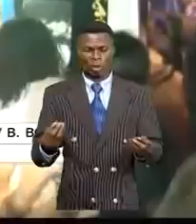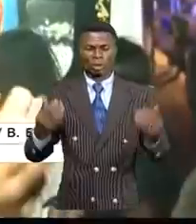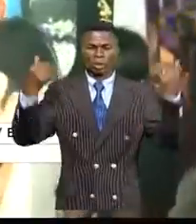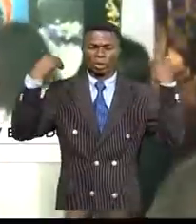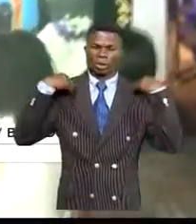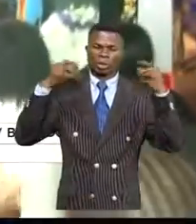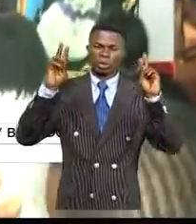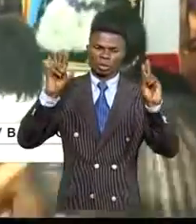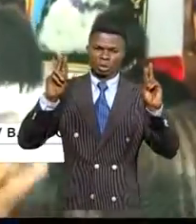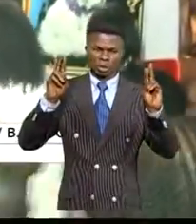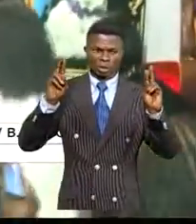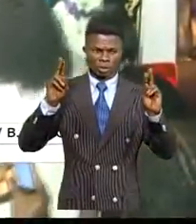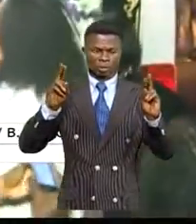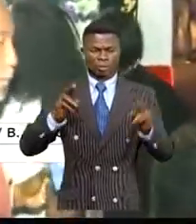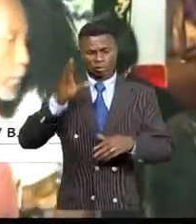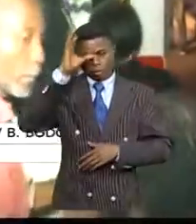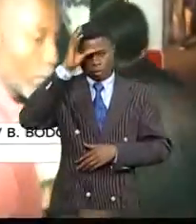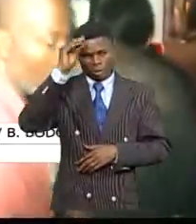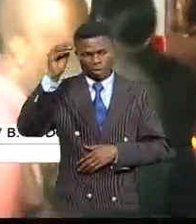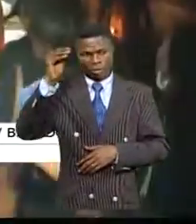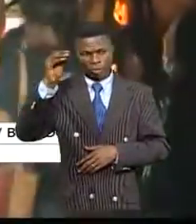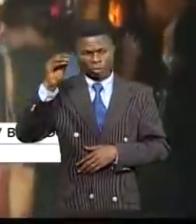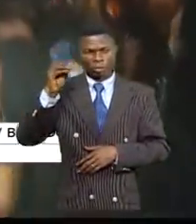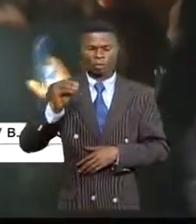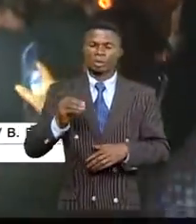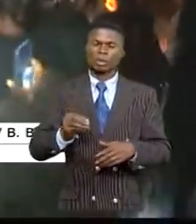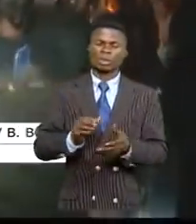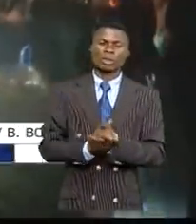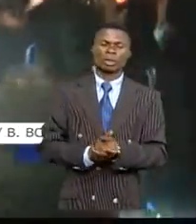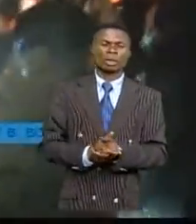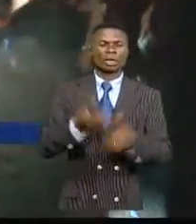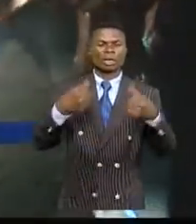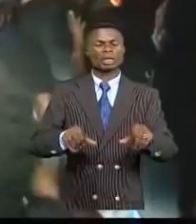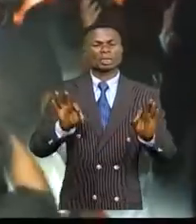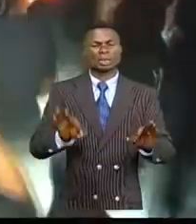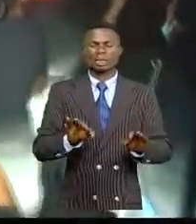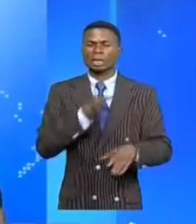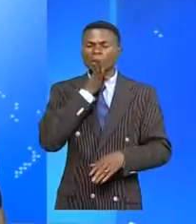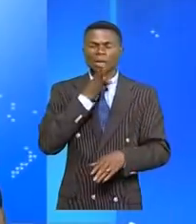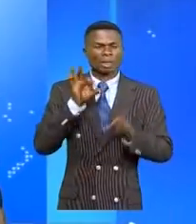Seigneur, les hommes bons ne mettent pas trop de temps?